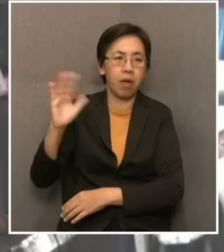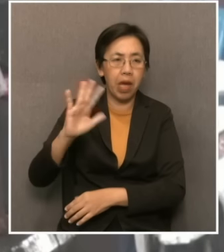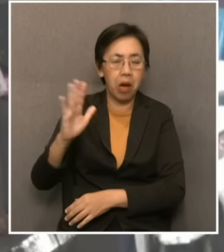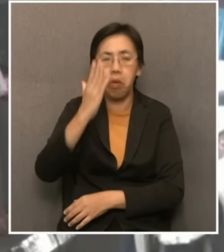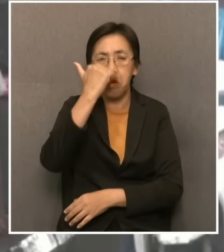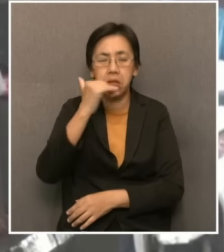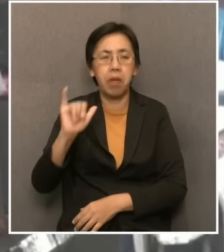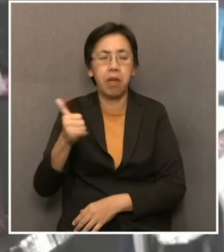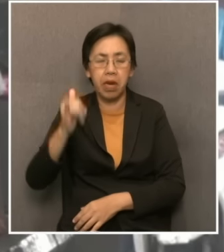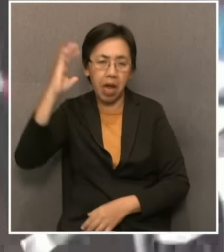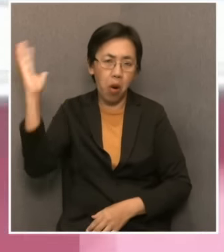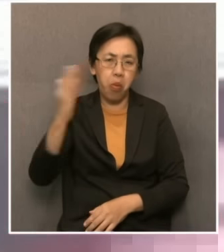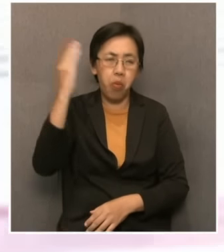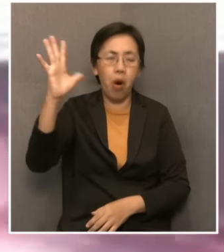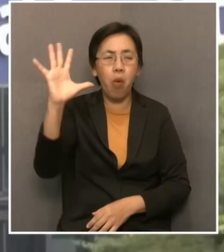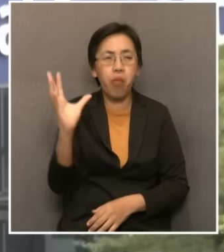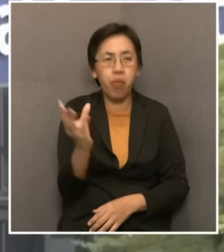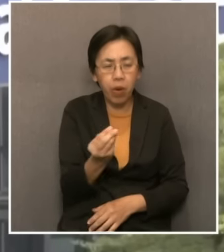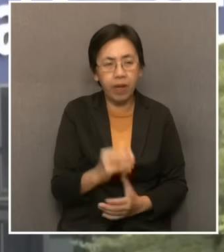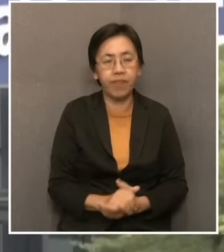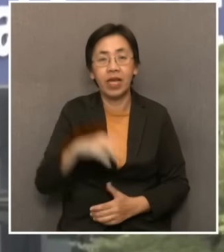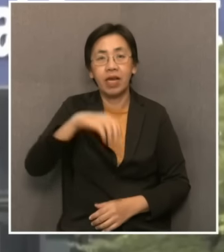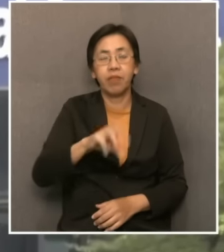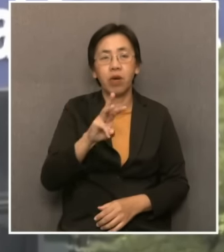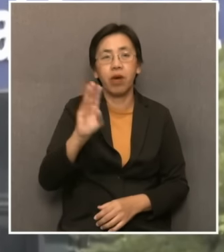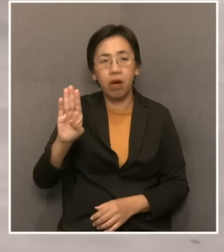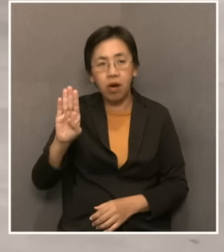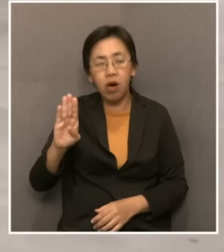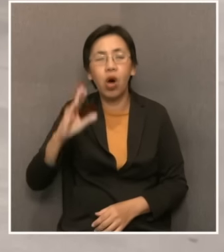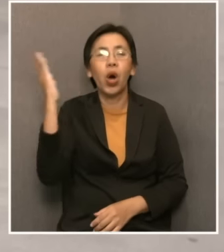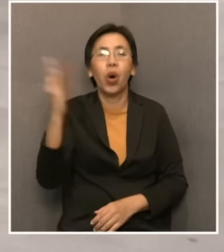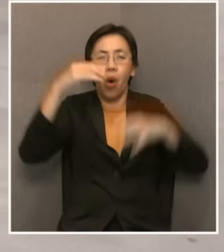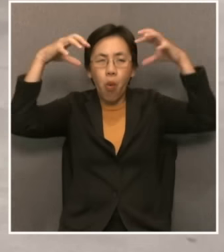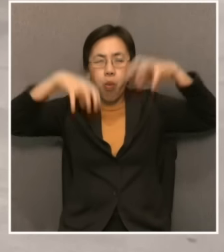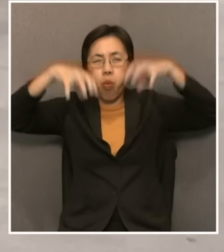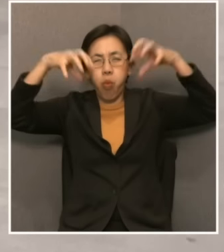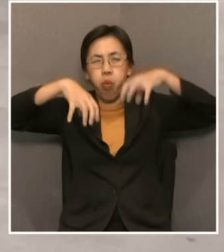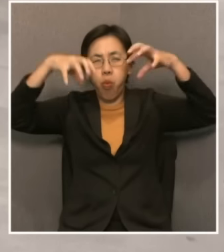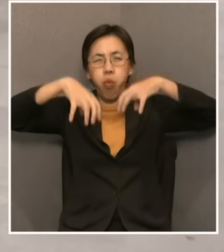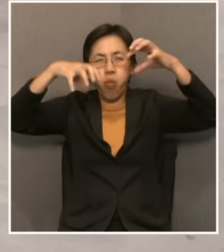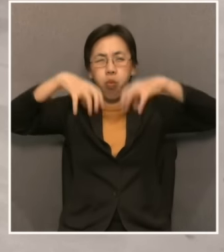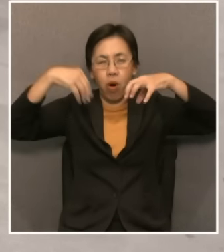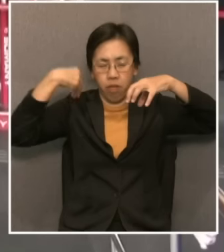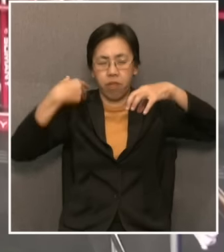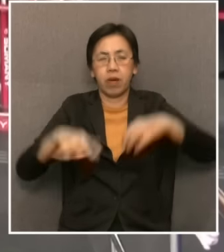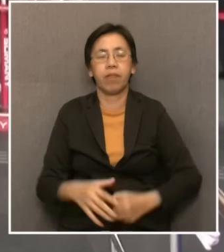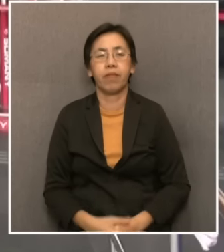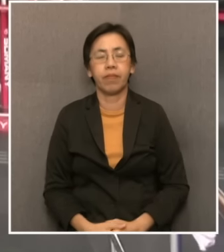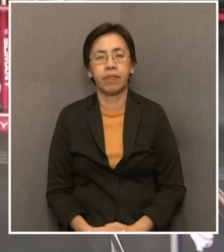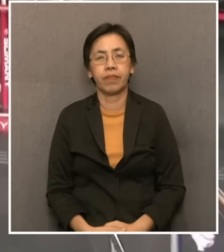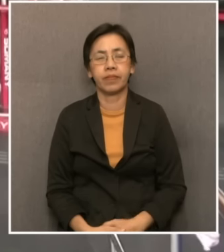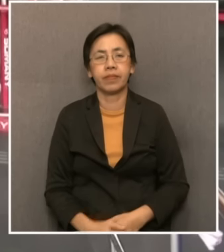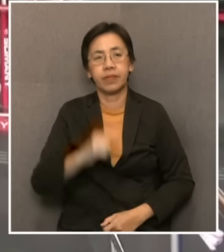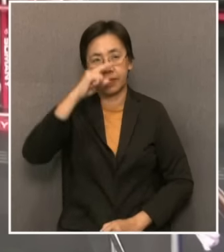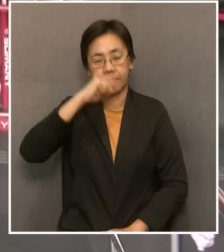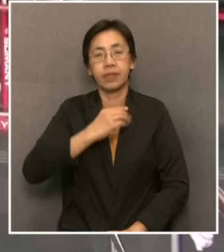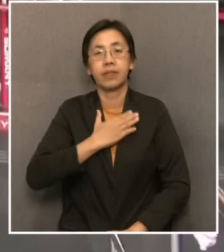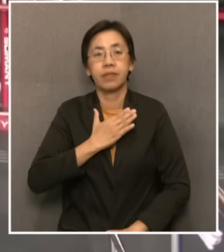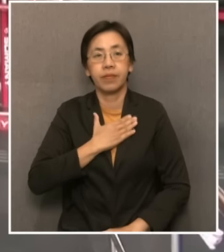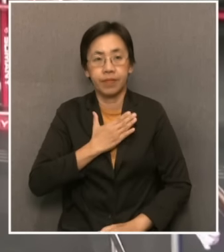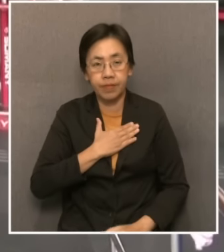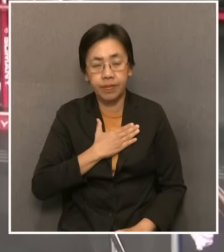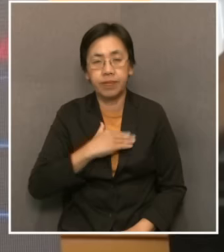หลายพื้นที่ของรัฐเวสเบงกอเริ่มมีลมและฝนตกระดับปานกลางลงมาบ้างแล้วค่ะส่วนประเทศไทยบ้านเรานะ